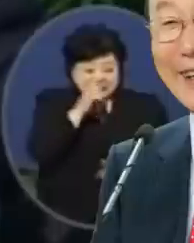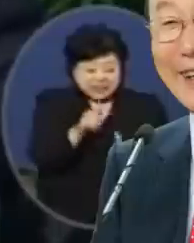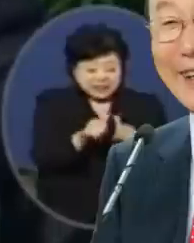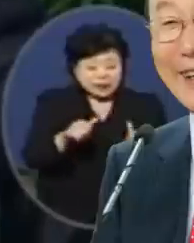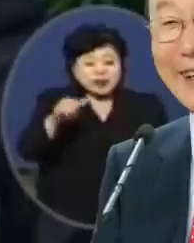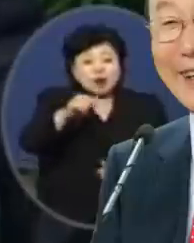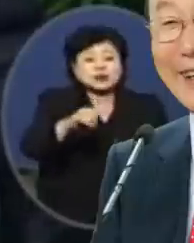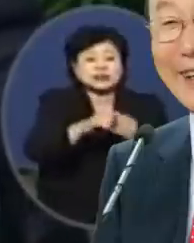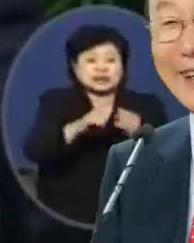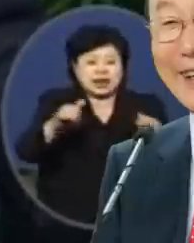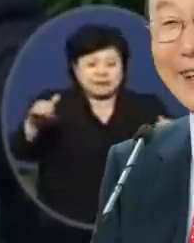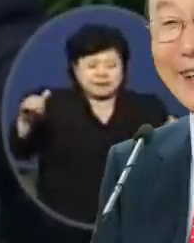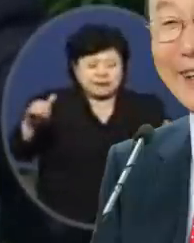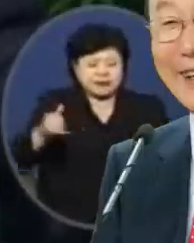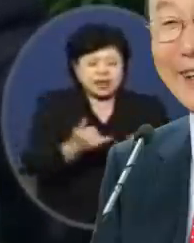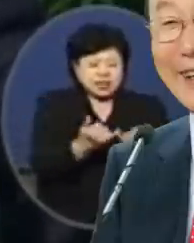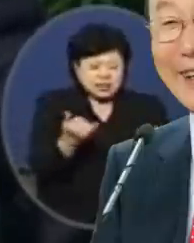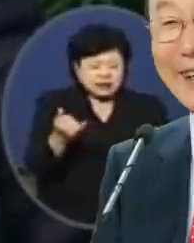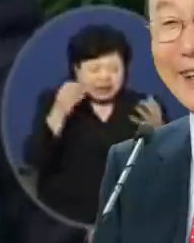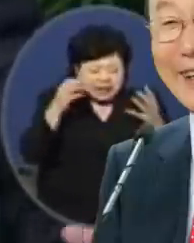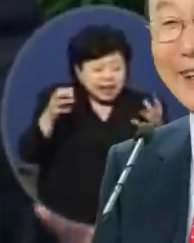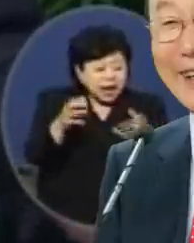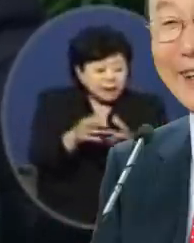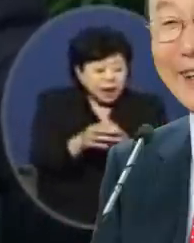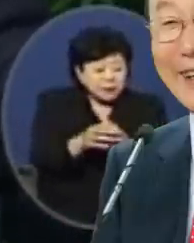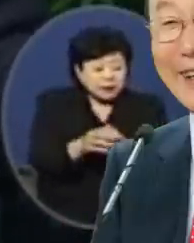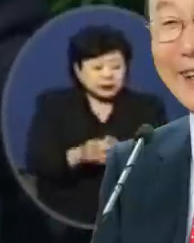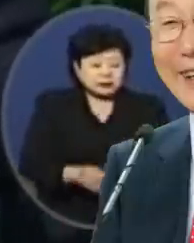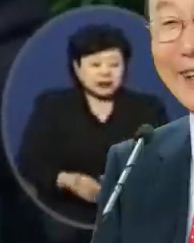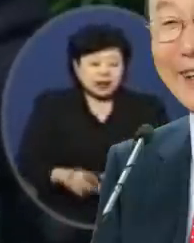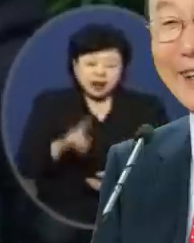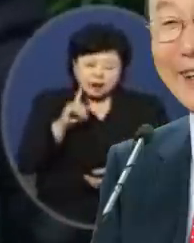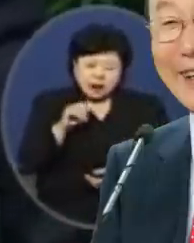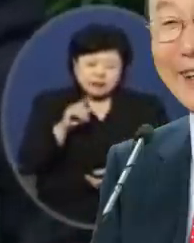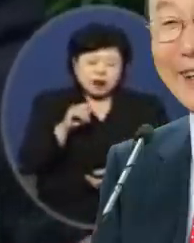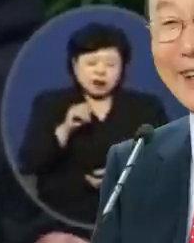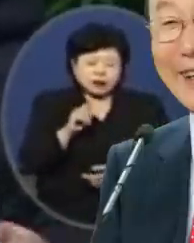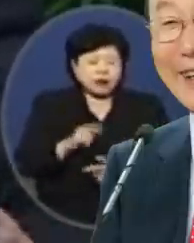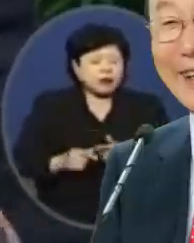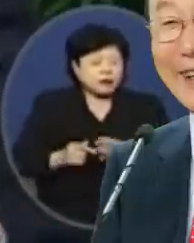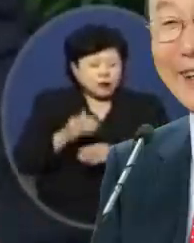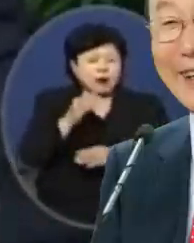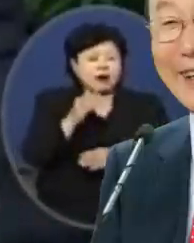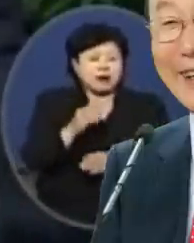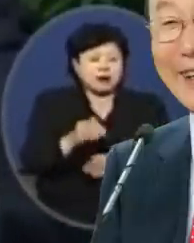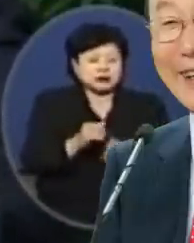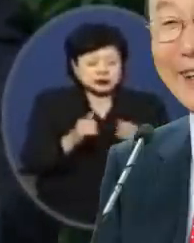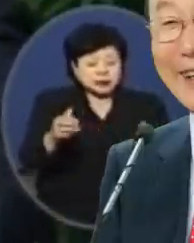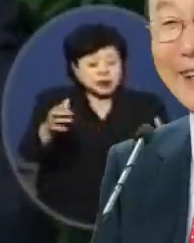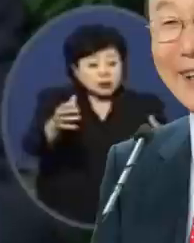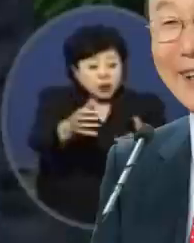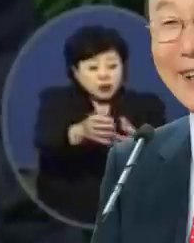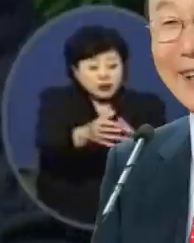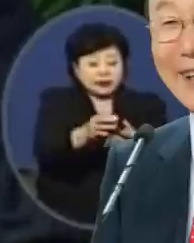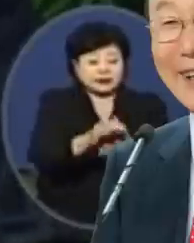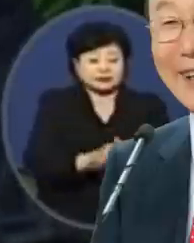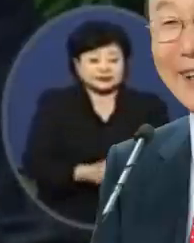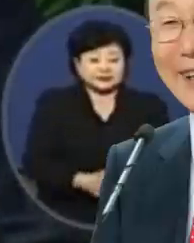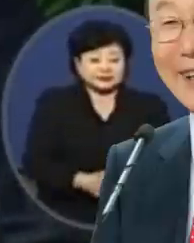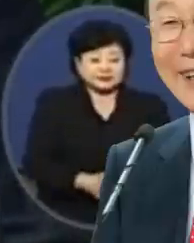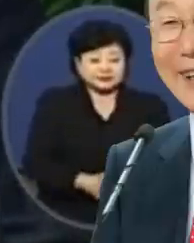남자만 5,000명, 여자 어린아이 하시면 한 만 명쯤 사람들이